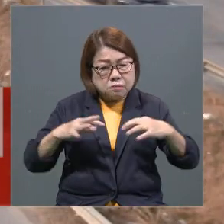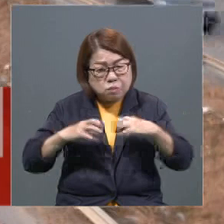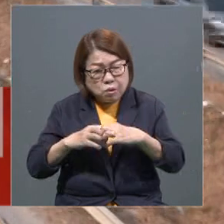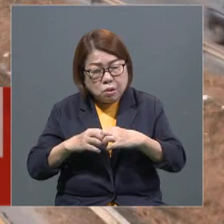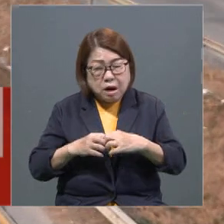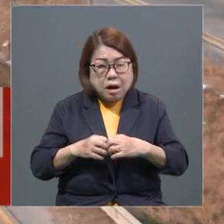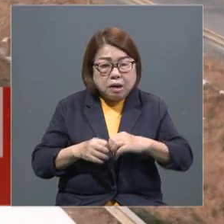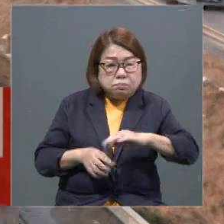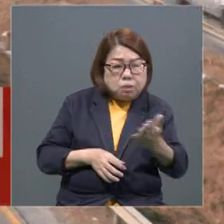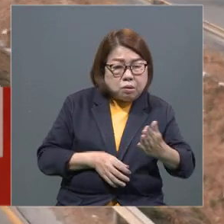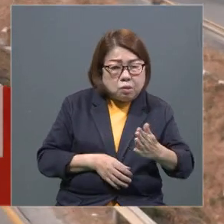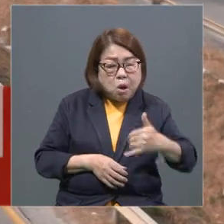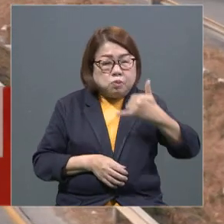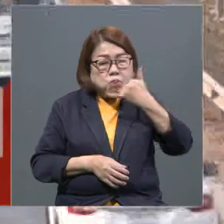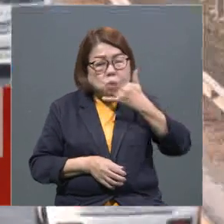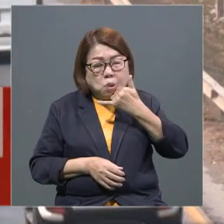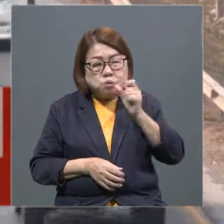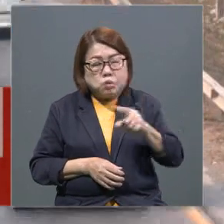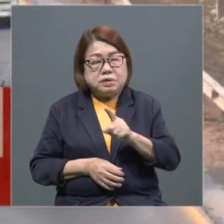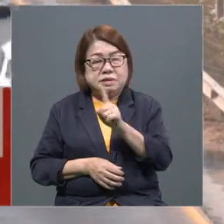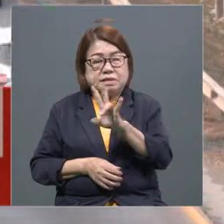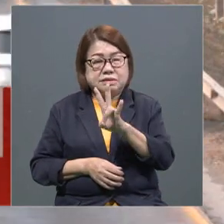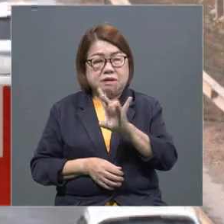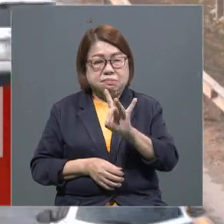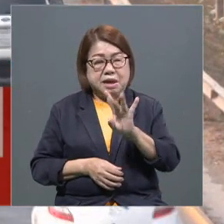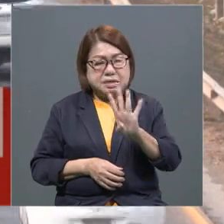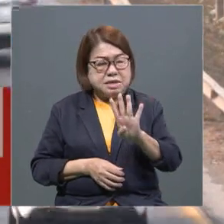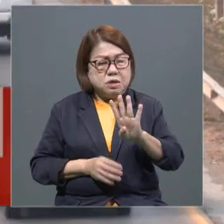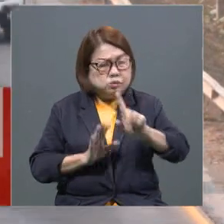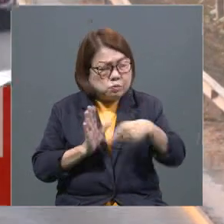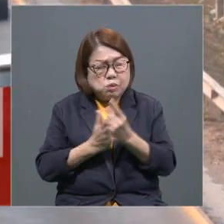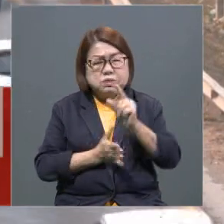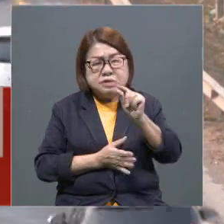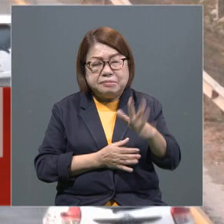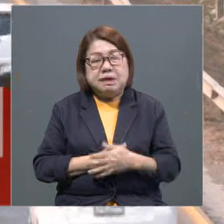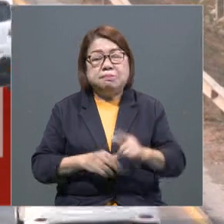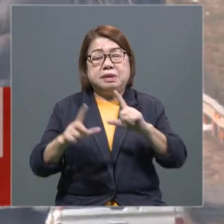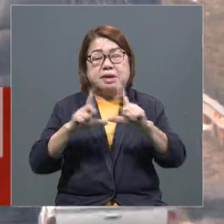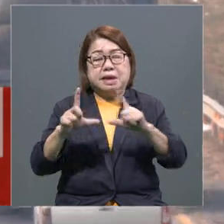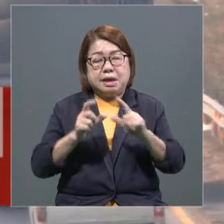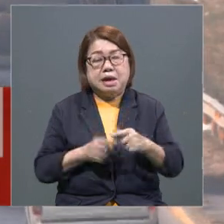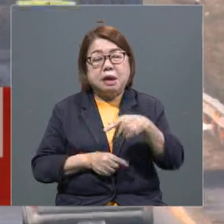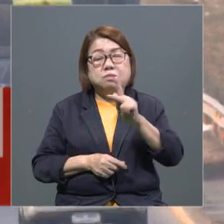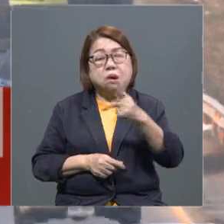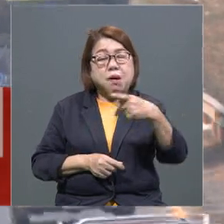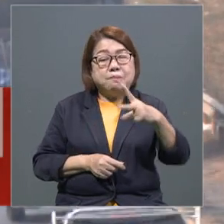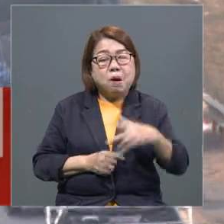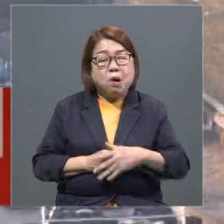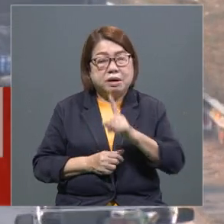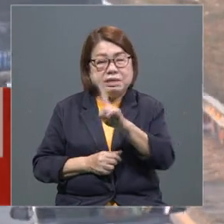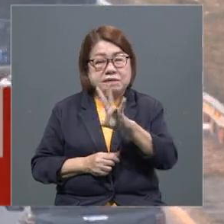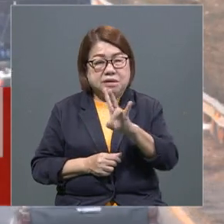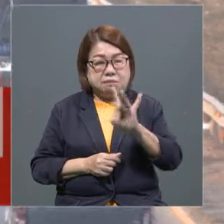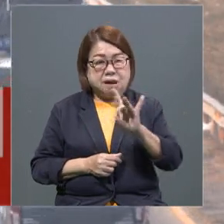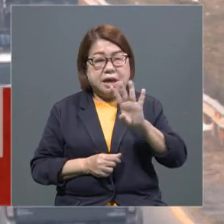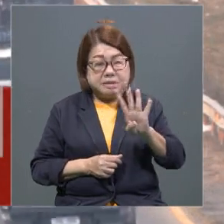สามารถแจ้งเหตุได้ที่สายด่วน 1784ตลอด 24ชมงแล้วก็ LINEปพรับแจ้งเหตุ 1784อันนี้